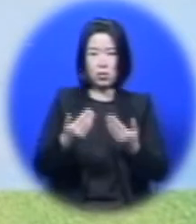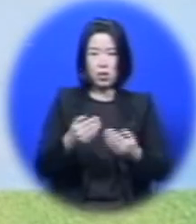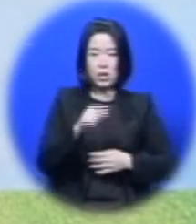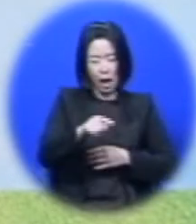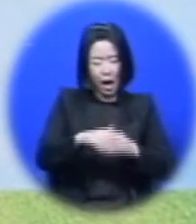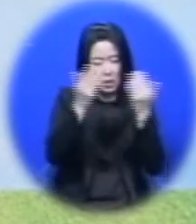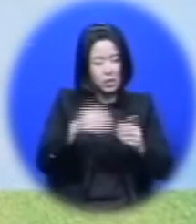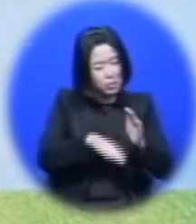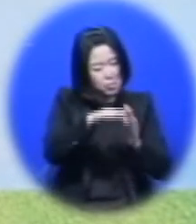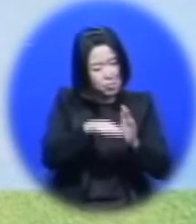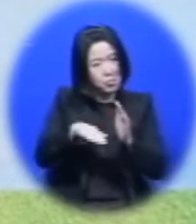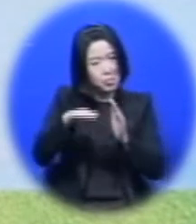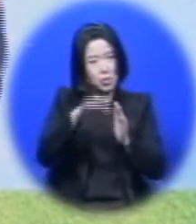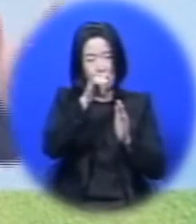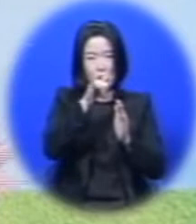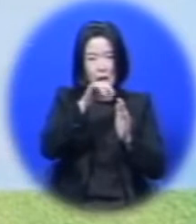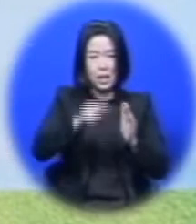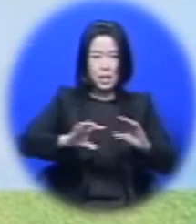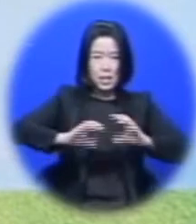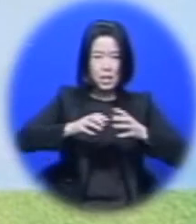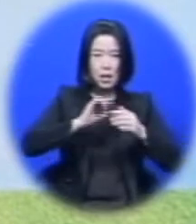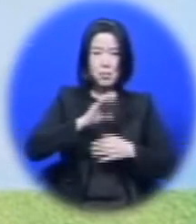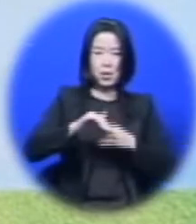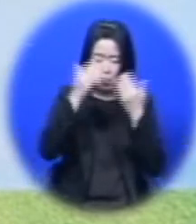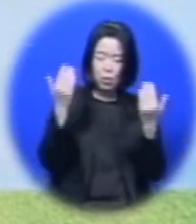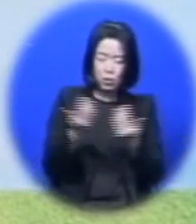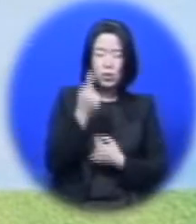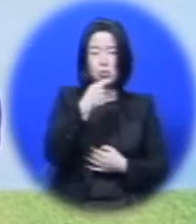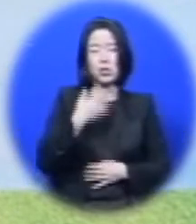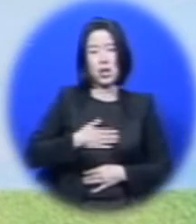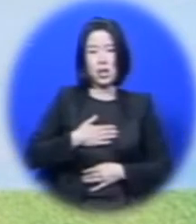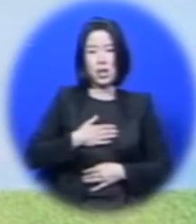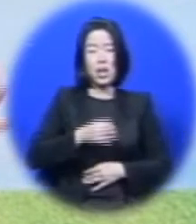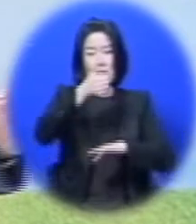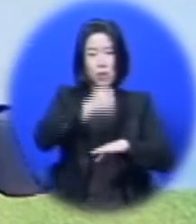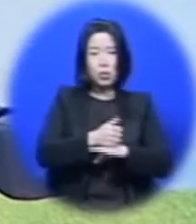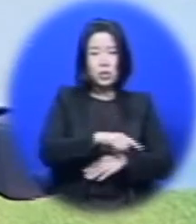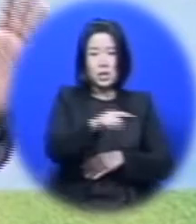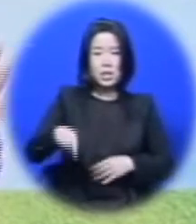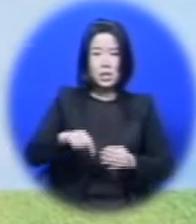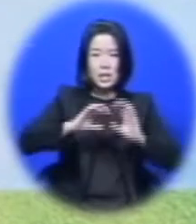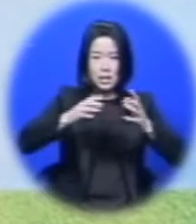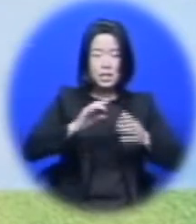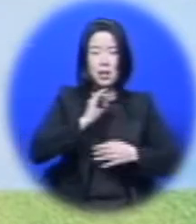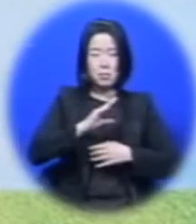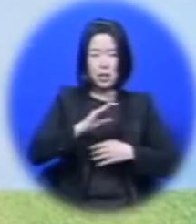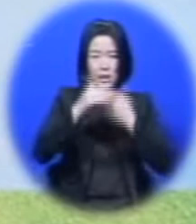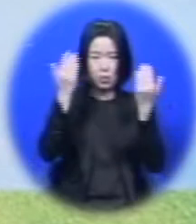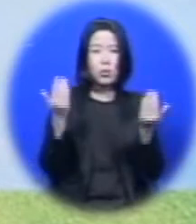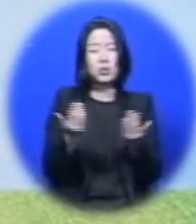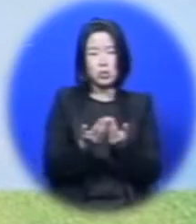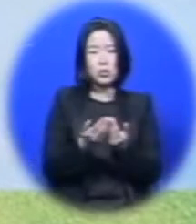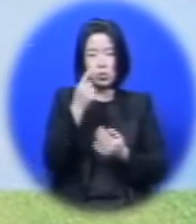수준이에요. 이 세상만 전부인 줄 아는 거. 결국은 이 세상만 전부인 줄 알고 그냥 온통 마음과